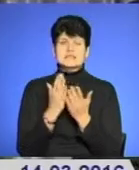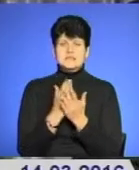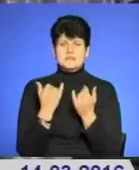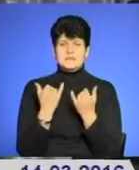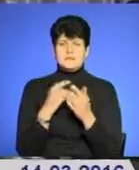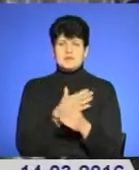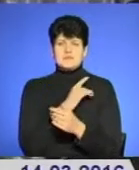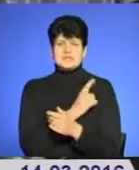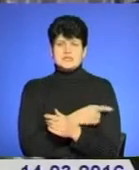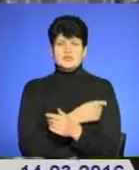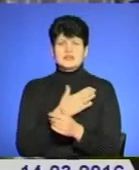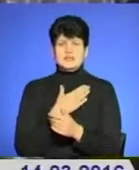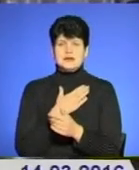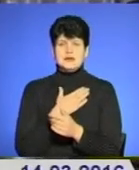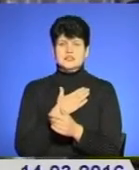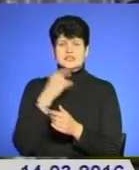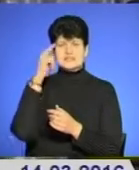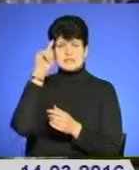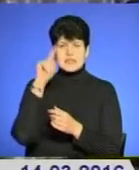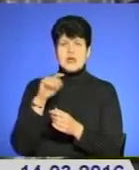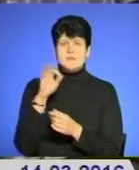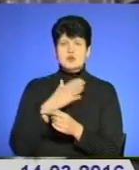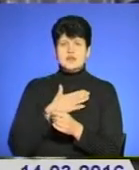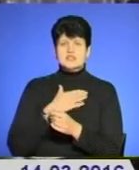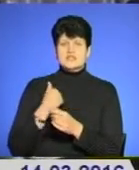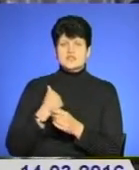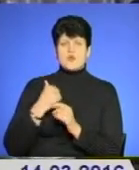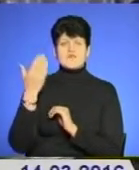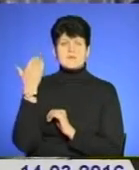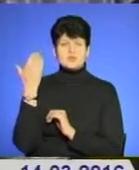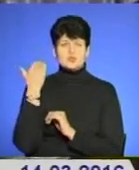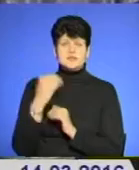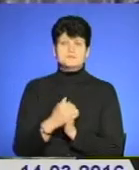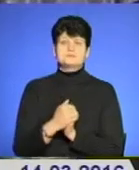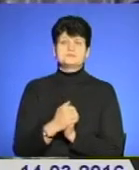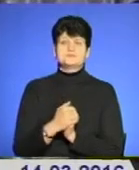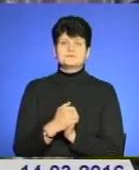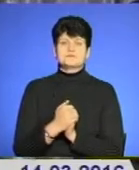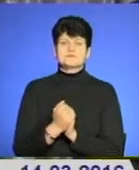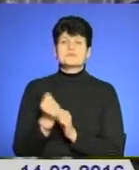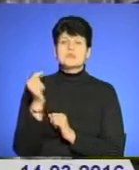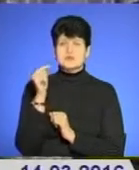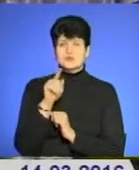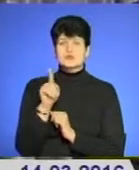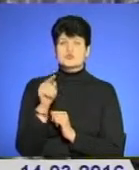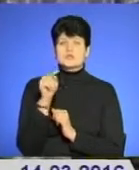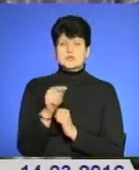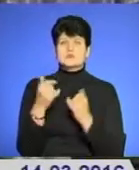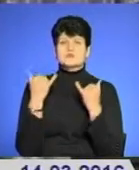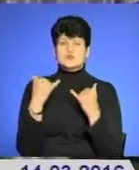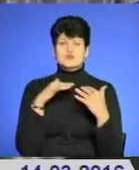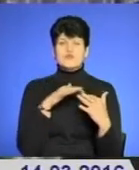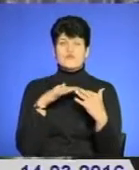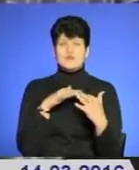підсилювати наші знання про наше військове минуле, для того, щоб ті сьогоднішні вояки